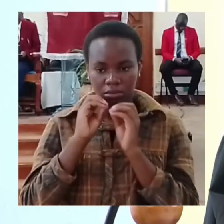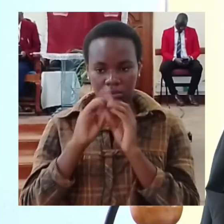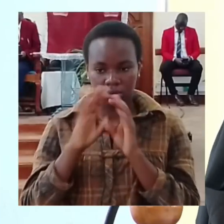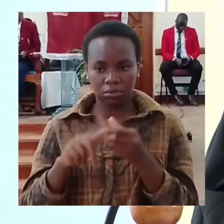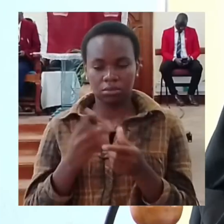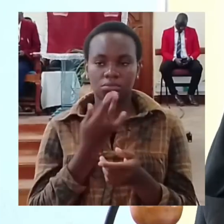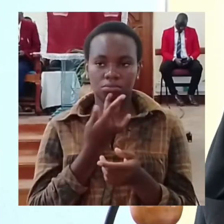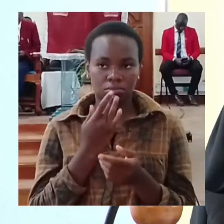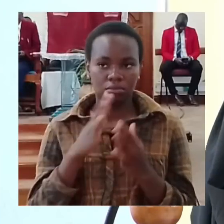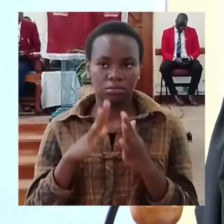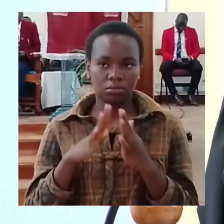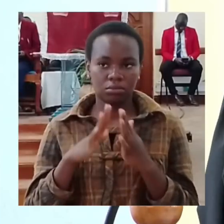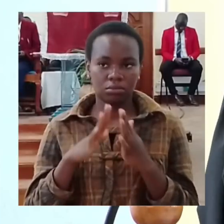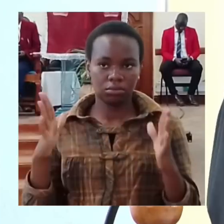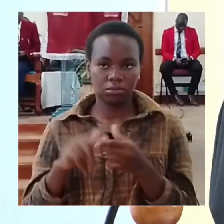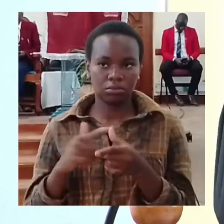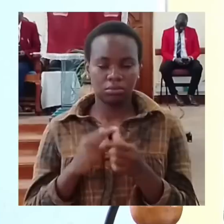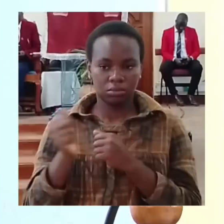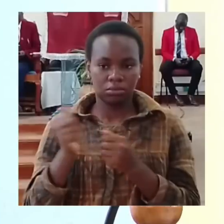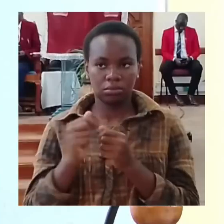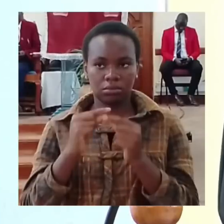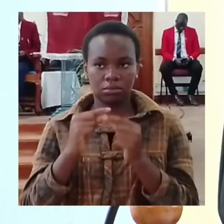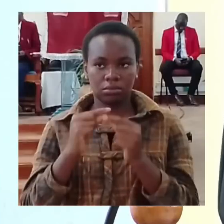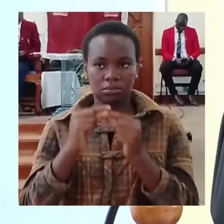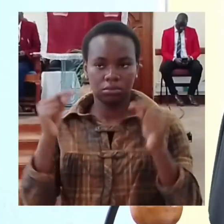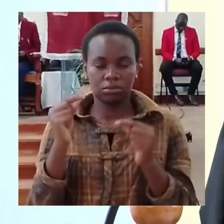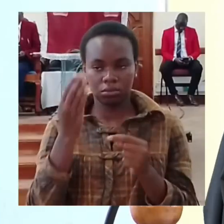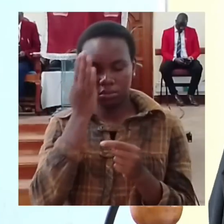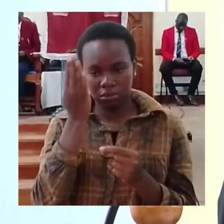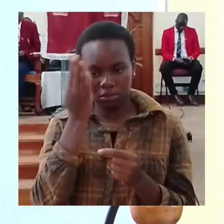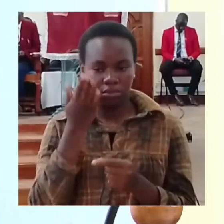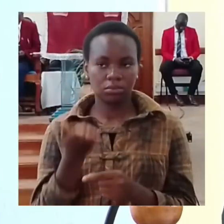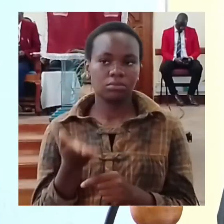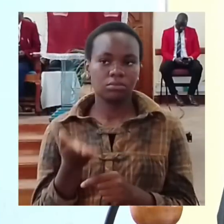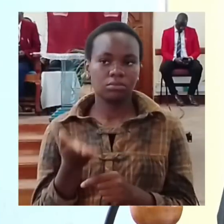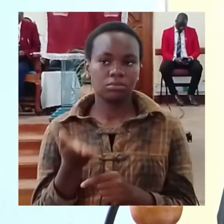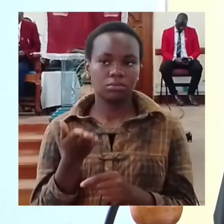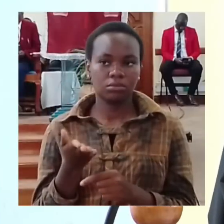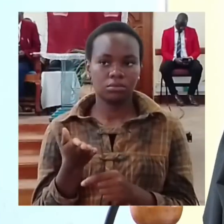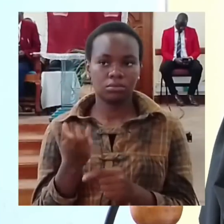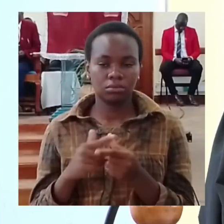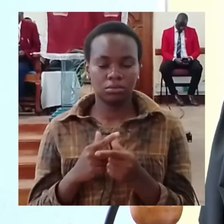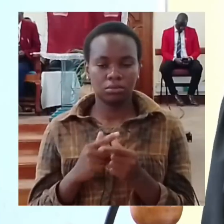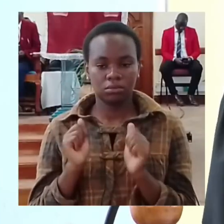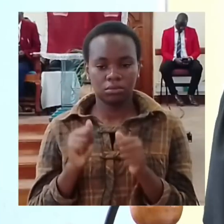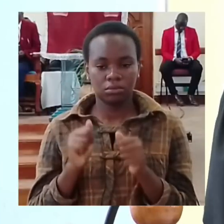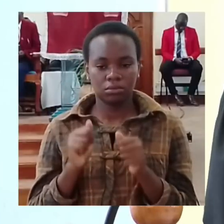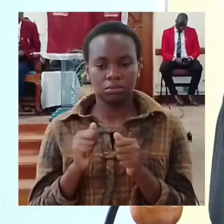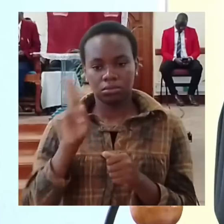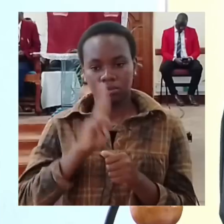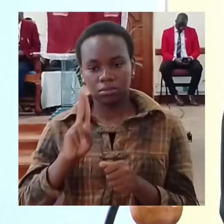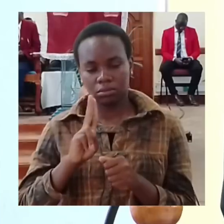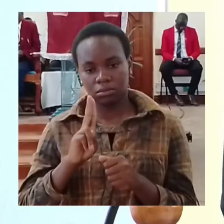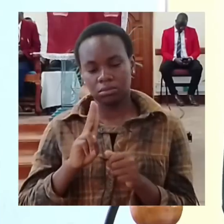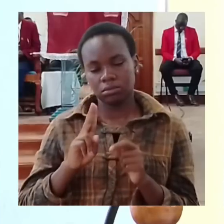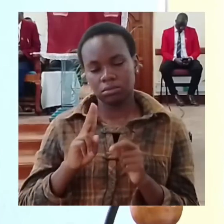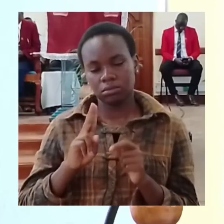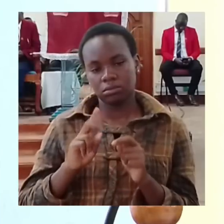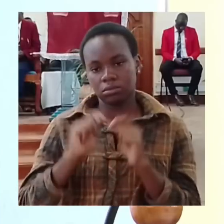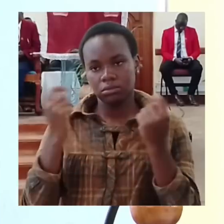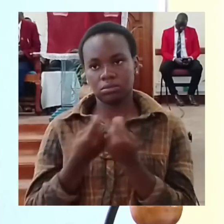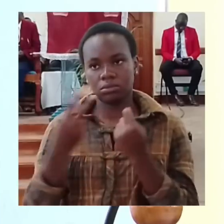nene, agĩtuĩka nĩ arahũrana na thũ cia Isiraeli. Nĩ twaigua ithomo-inĩ rĩa kerĩ atĩ Ngai ahũranire na ndũrĩrĩ